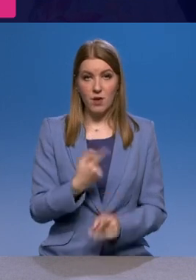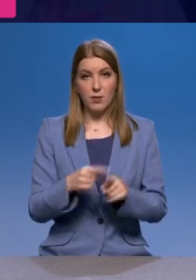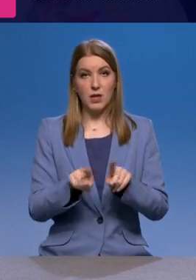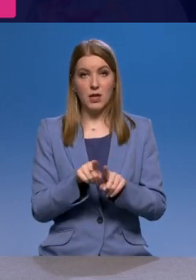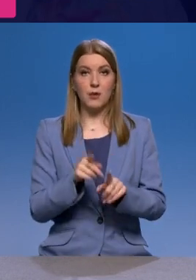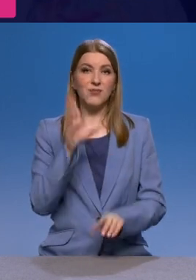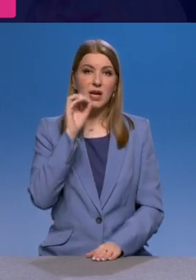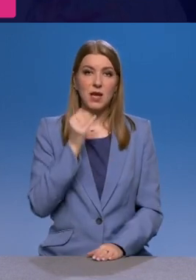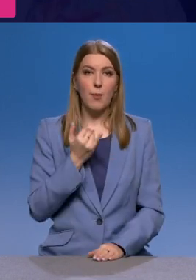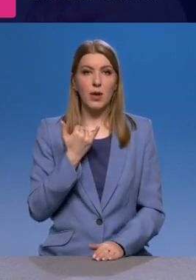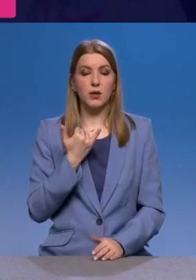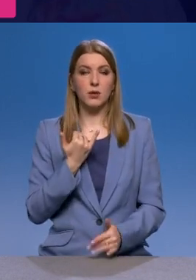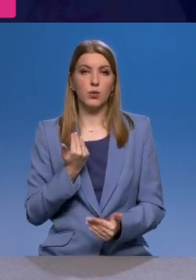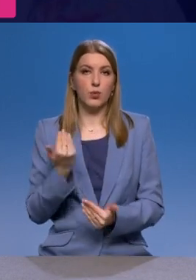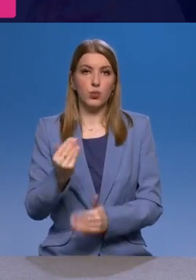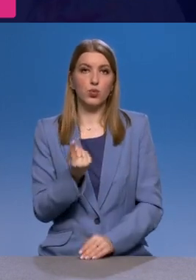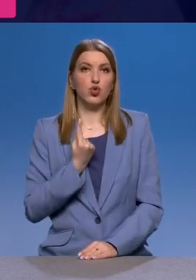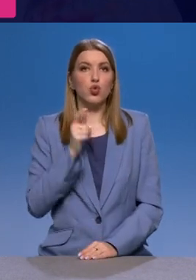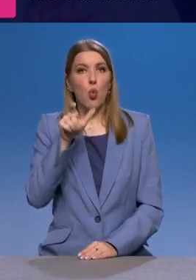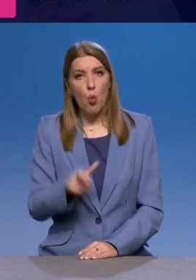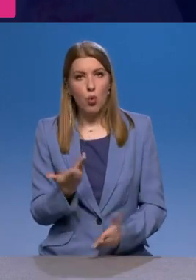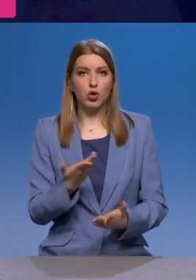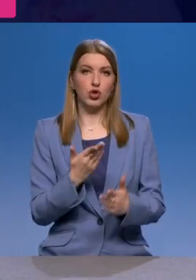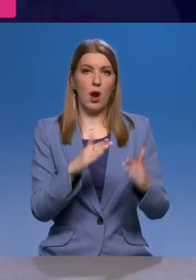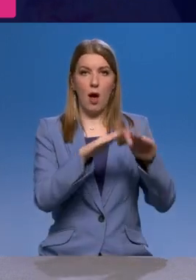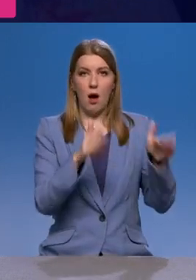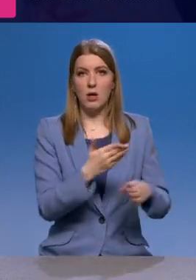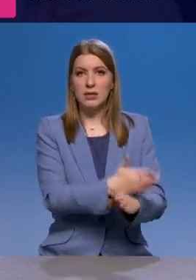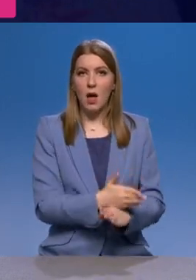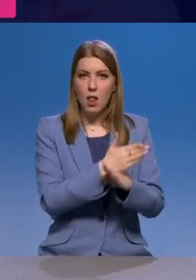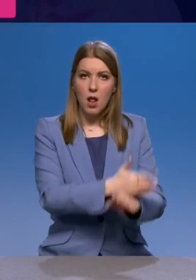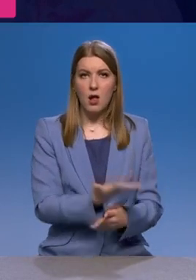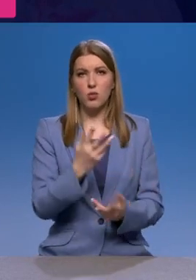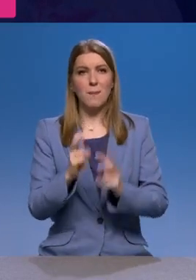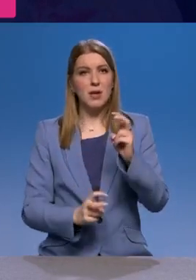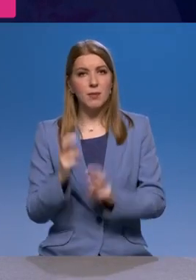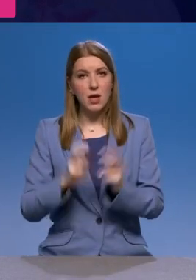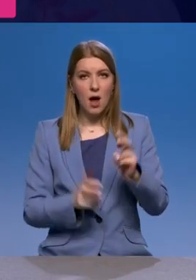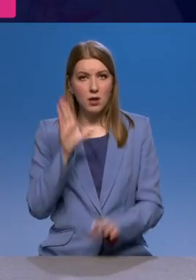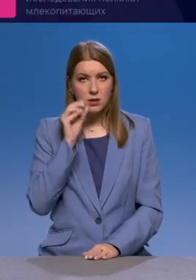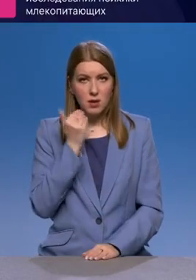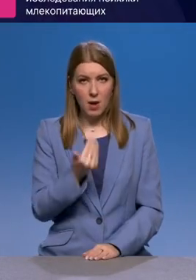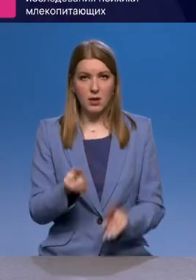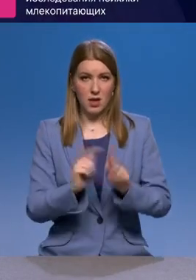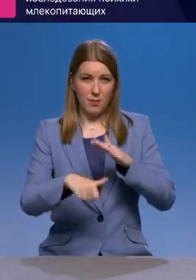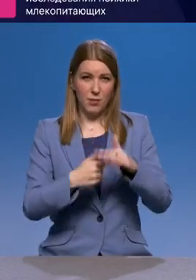или собаки на каких-то складах, предприятиях, где у них есть кто-то, кто их кормит, кто